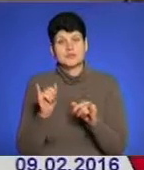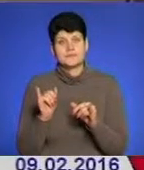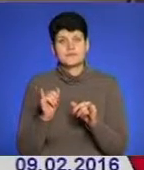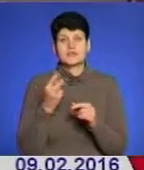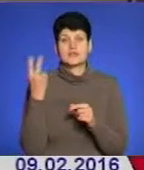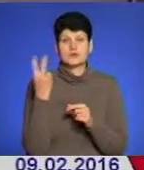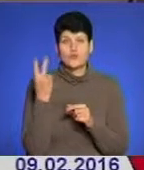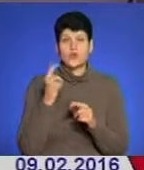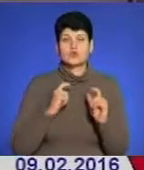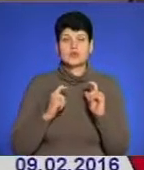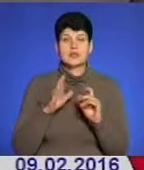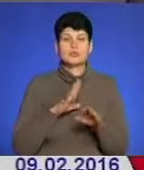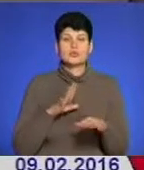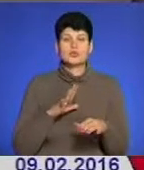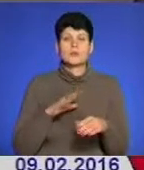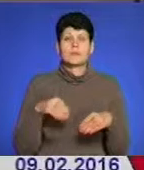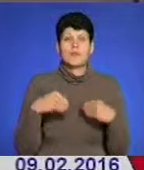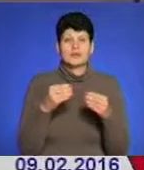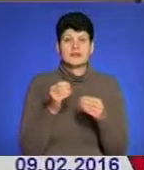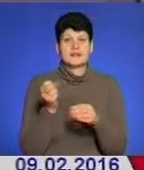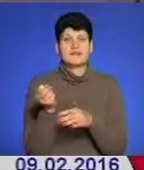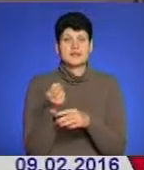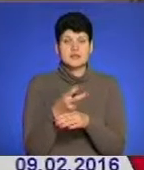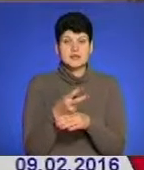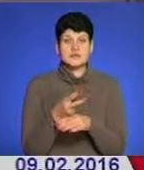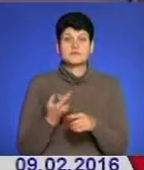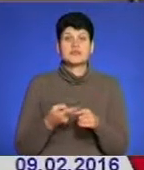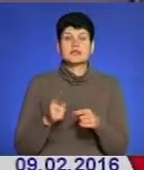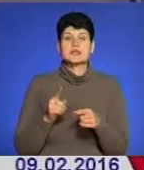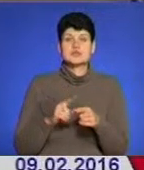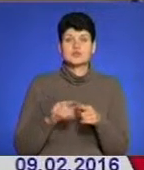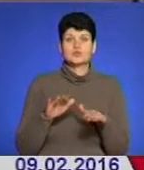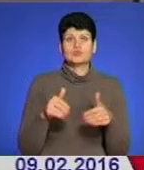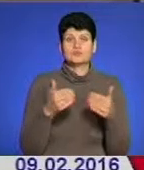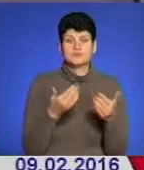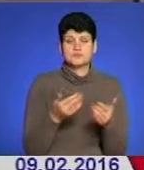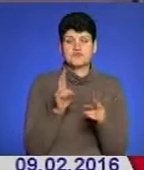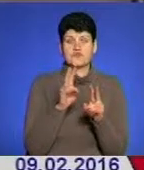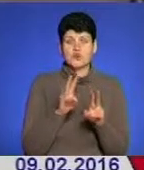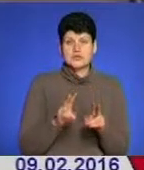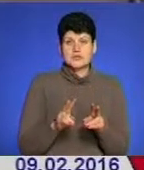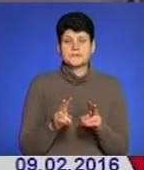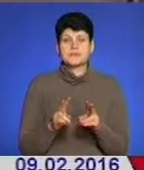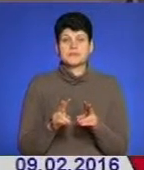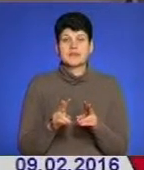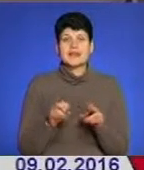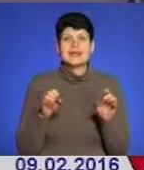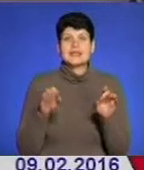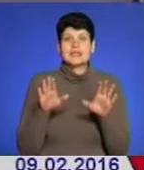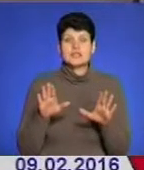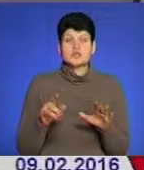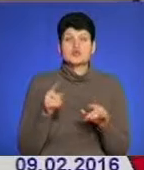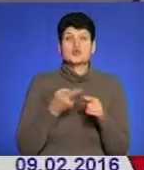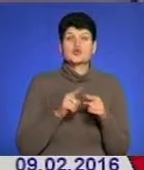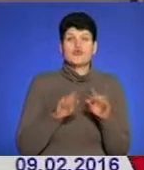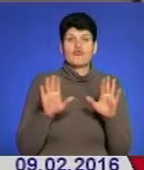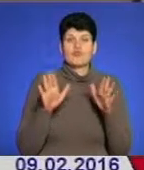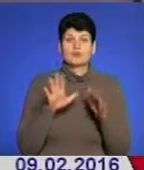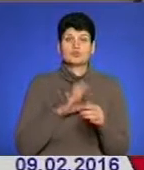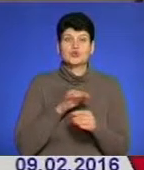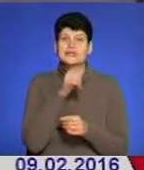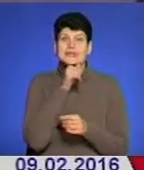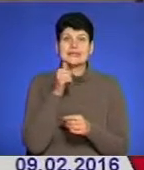двох студентів, які були подані на відрахування, власне, їхні дані про них були подані до розгляду, і рішення щодо цього випадку, було